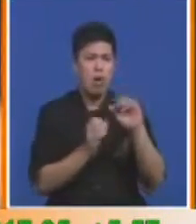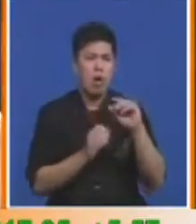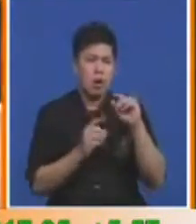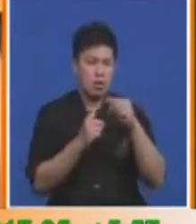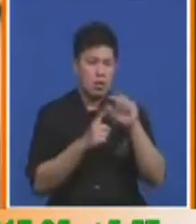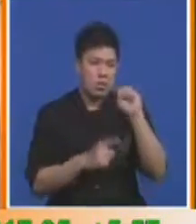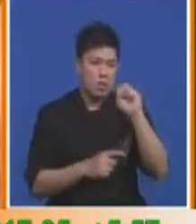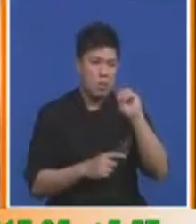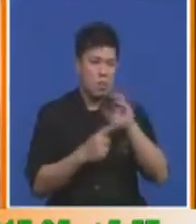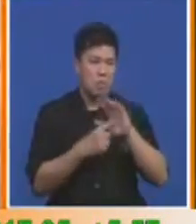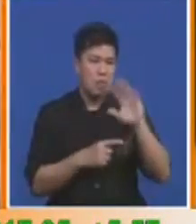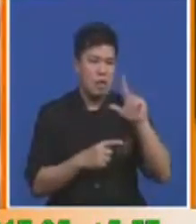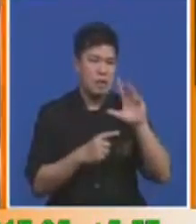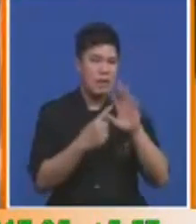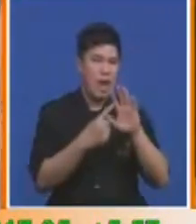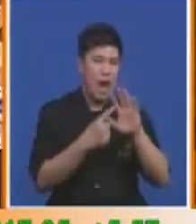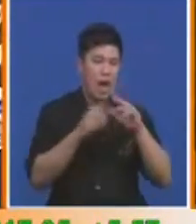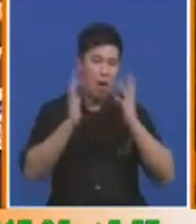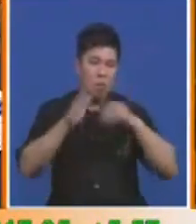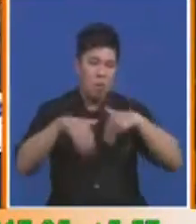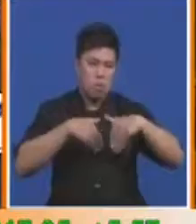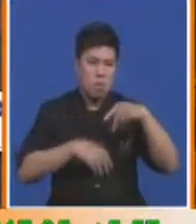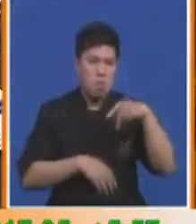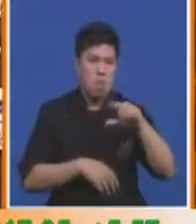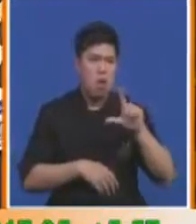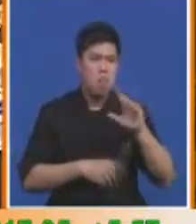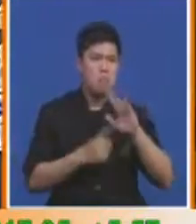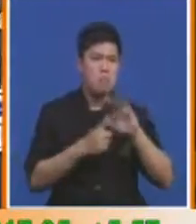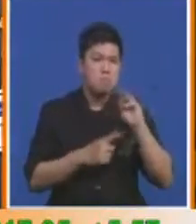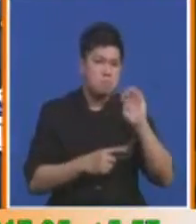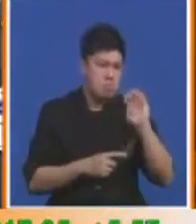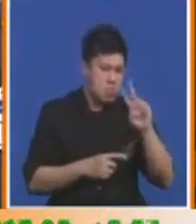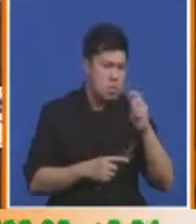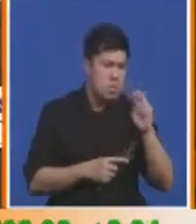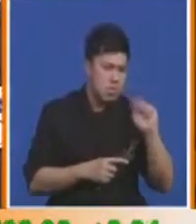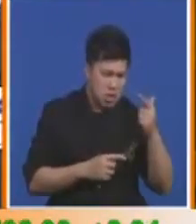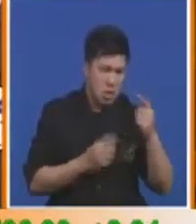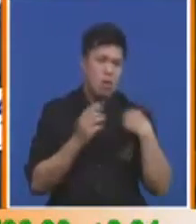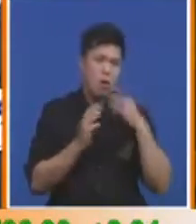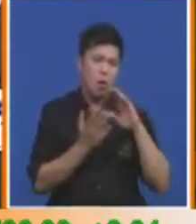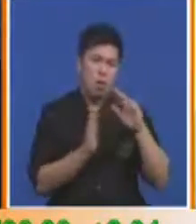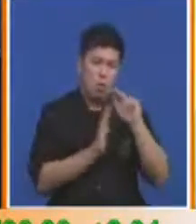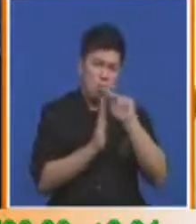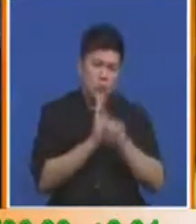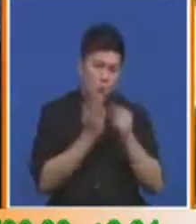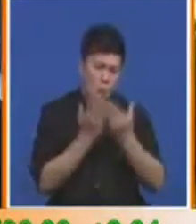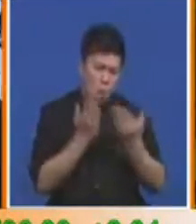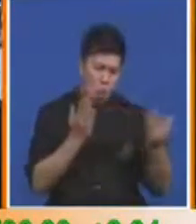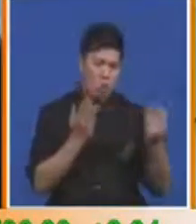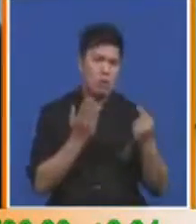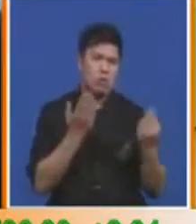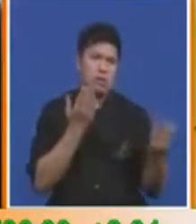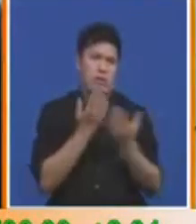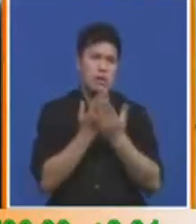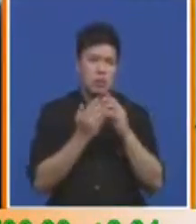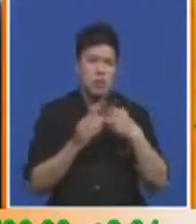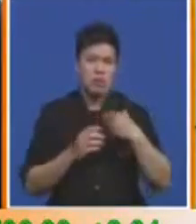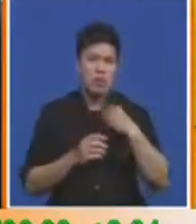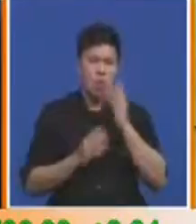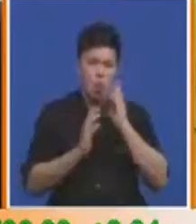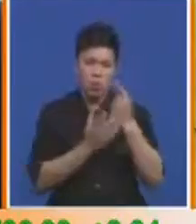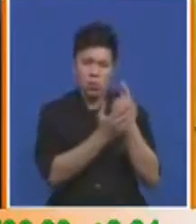าคุณธรรมรวมทั้งกฎหมายประกอบรัฐธรรมนูญอย่างน้อย11ฉบับดังนั้นขอความร่วมมือไปยังแม่น้ำ5สายให้ส่งผู้แทนหรือหน่ว